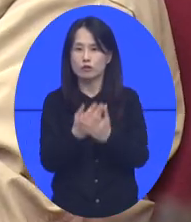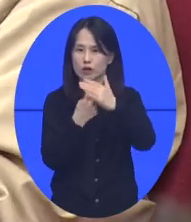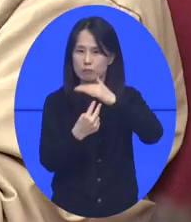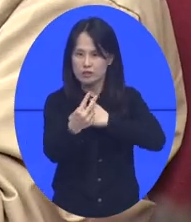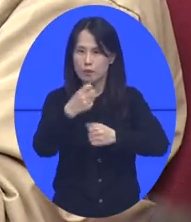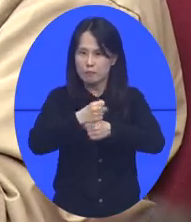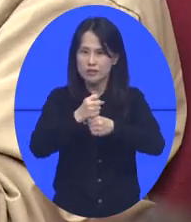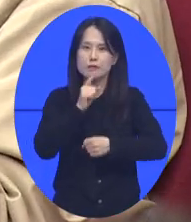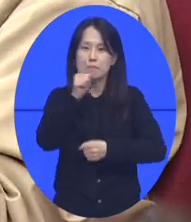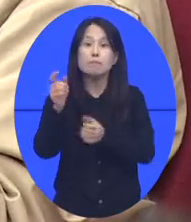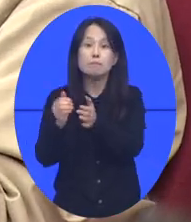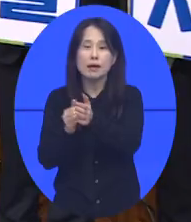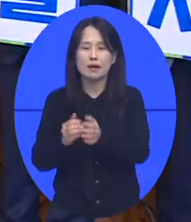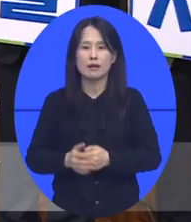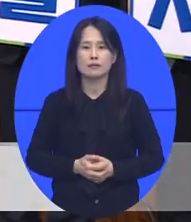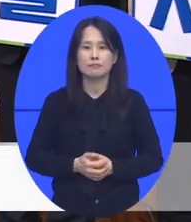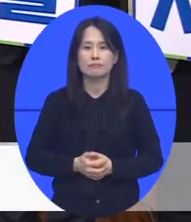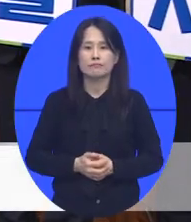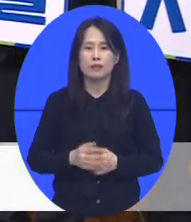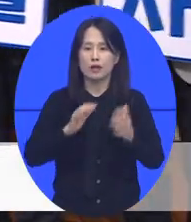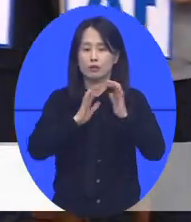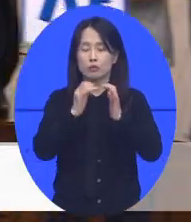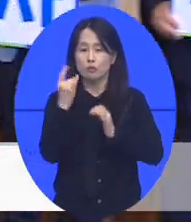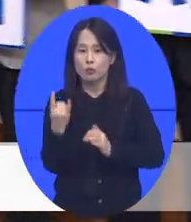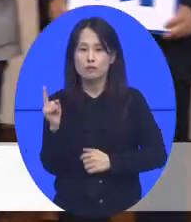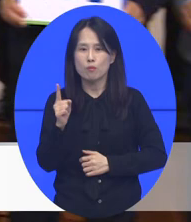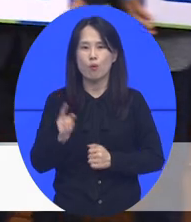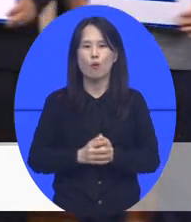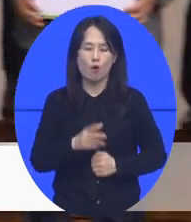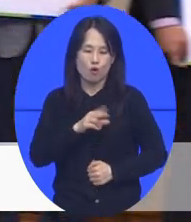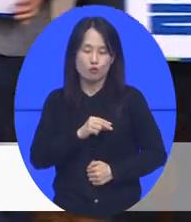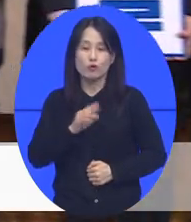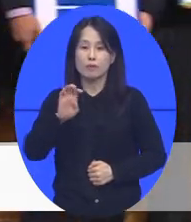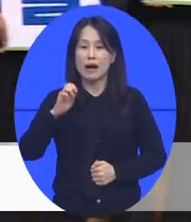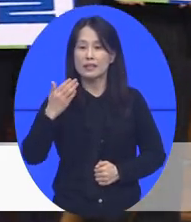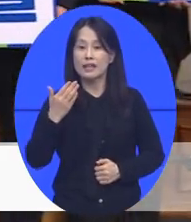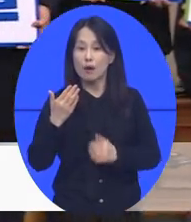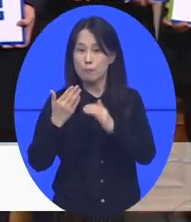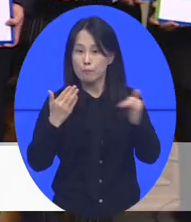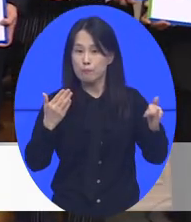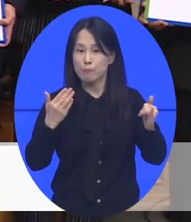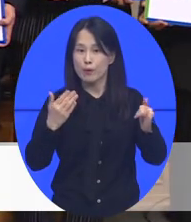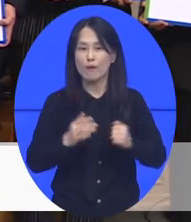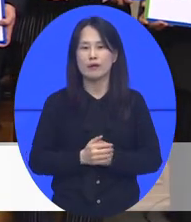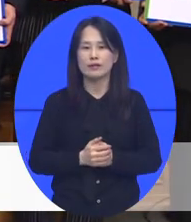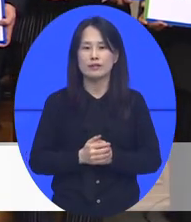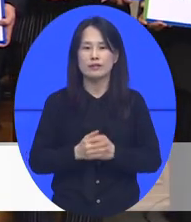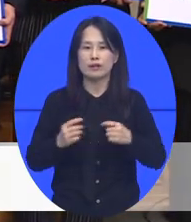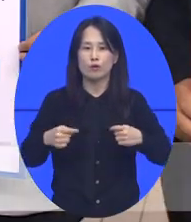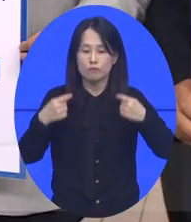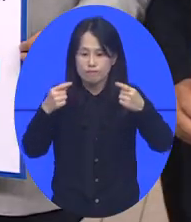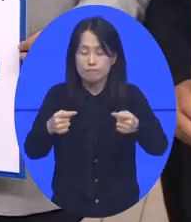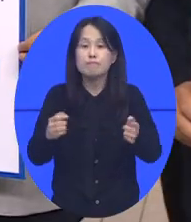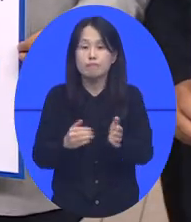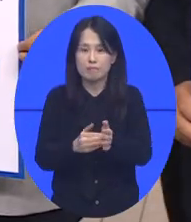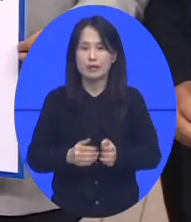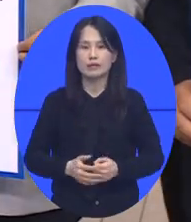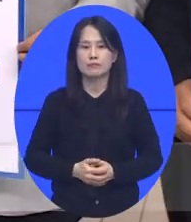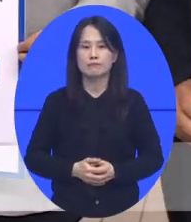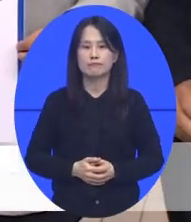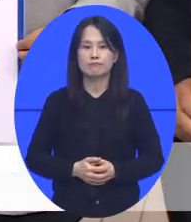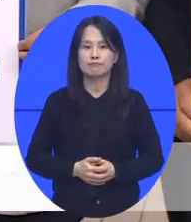만들겠다고도 강조했습니다. 이날 토론회는 경기 지역 국회의원 49명이 경기도와 공동으로 마련한